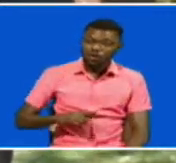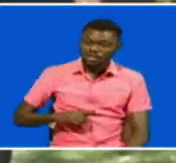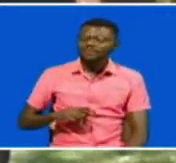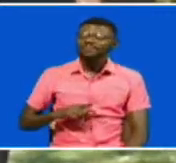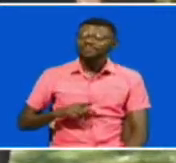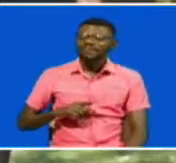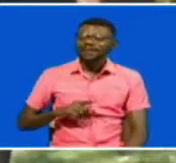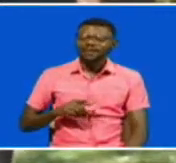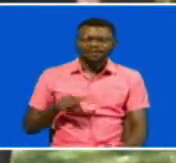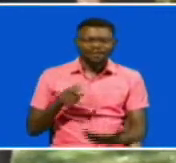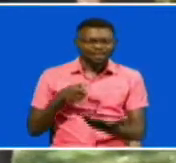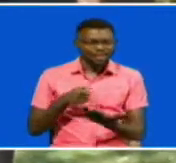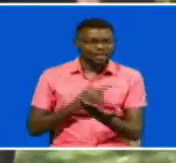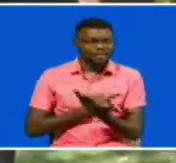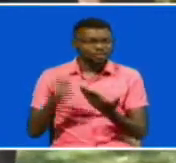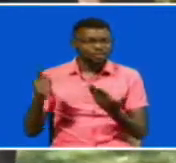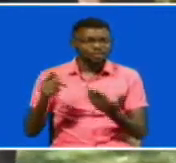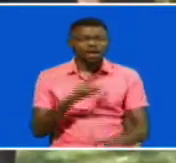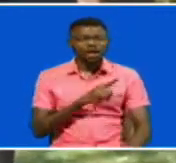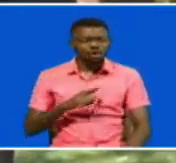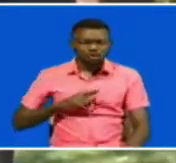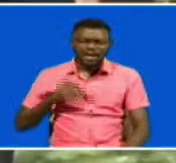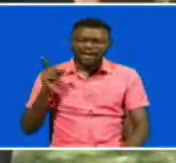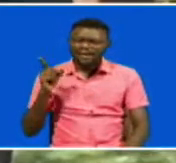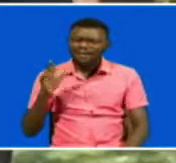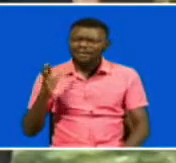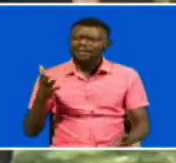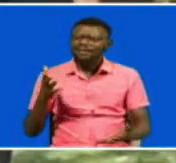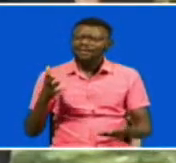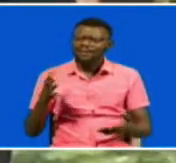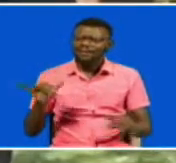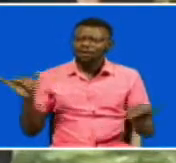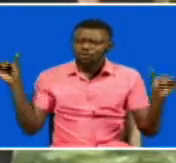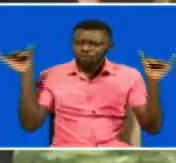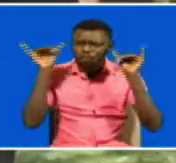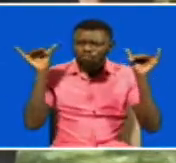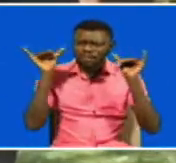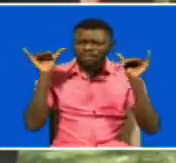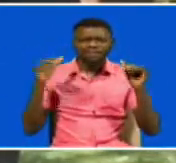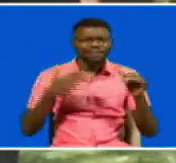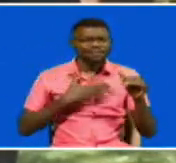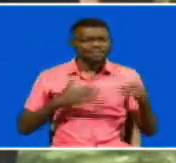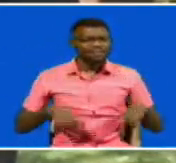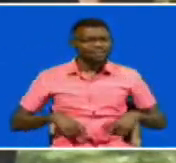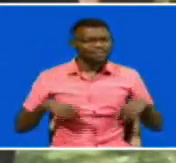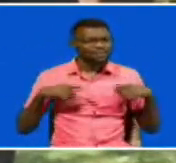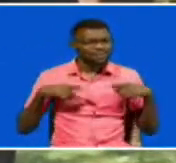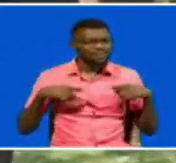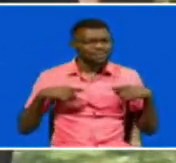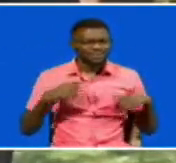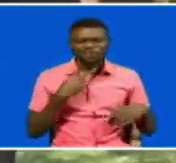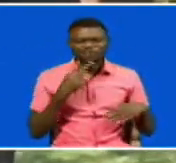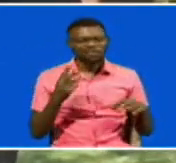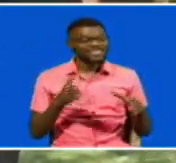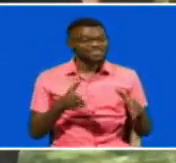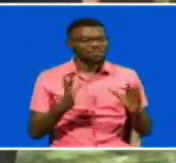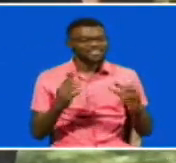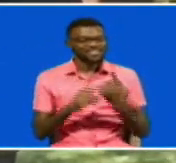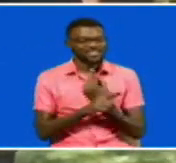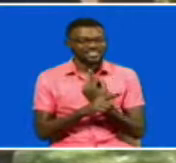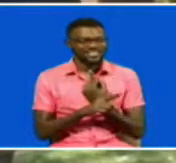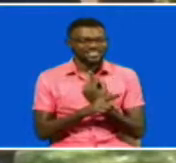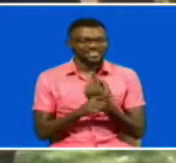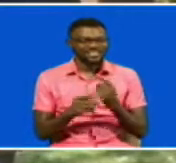Wiki hii Bwana ni ng'ombe ya usima wangu na ni ofu na ni nani. Tunaanza